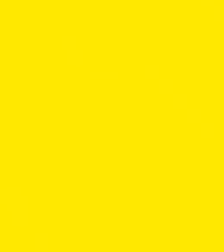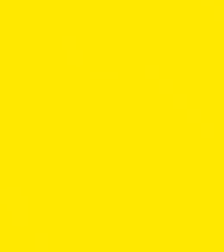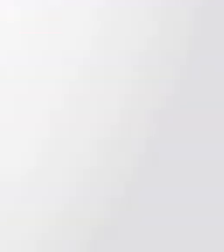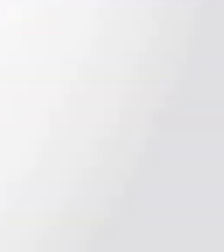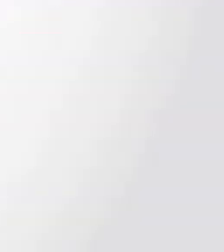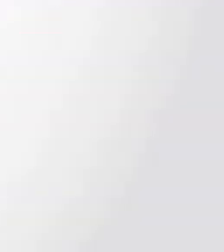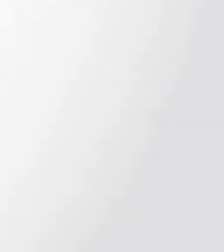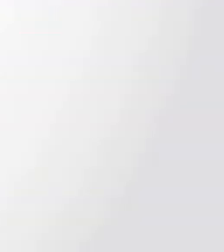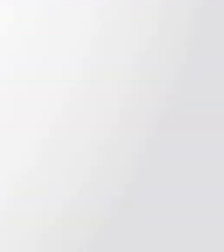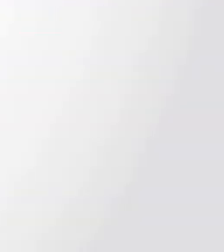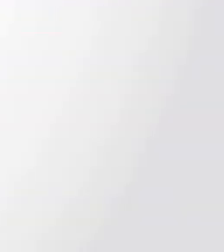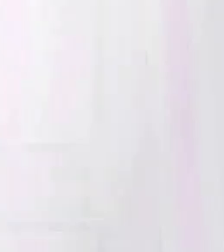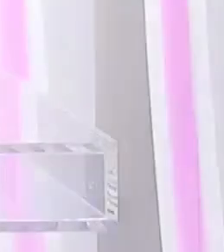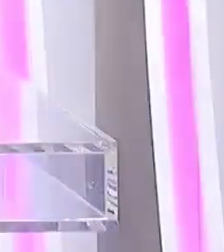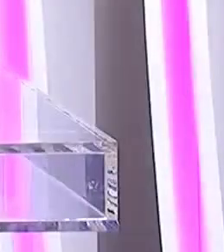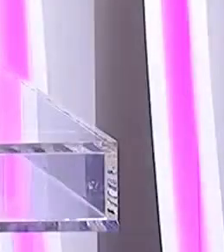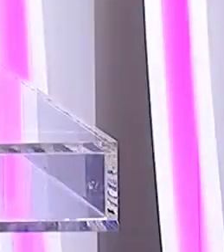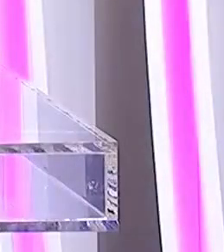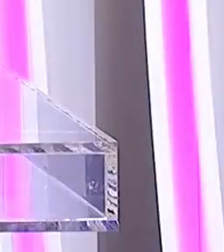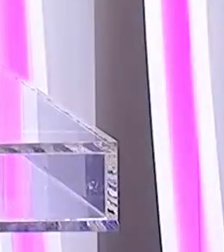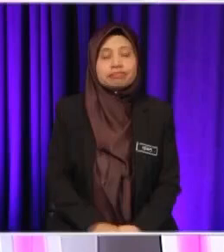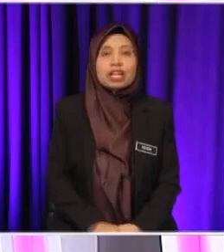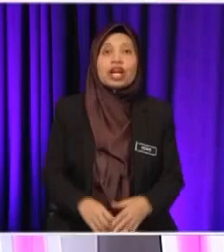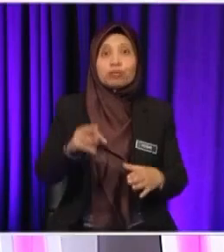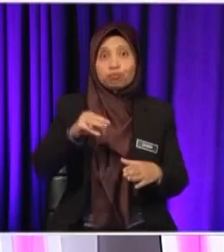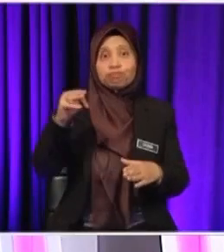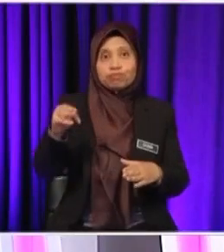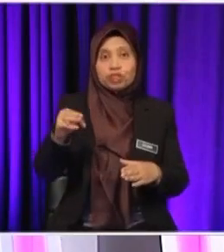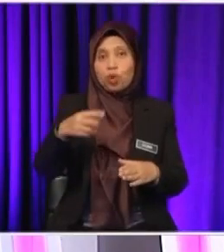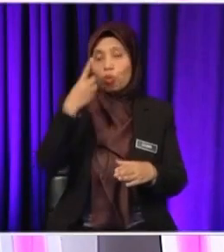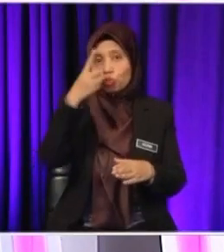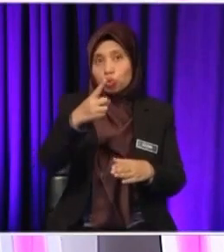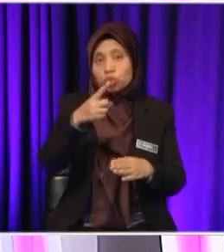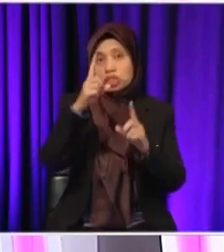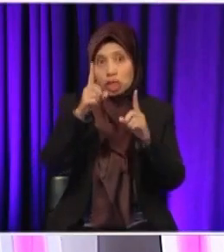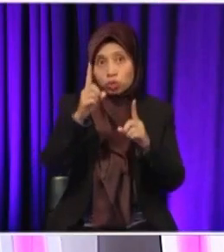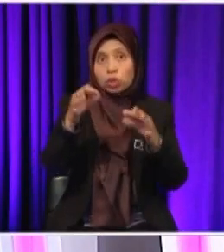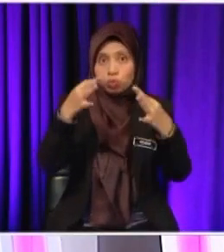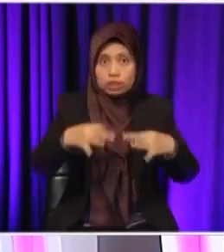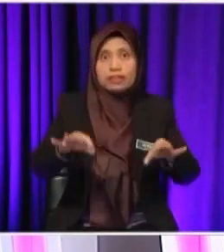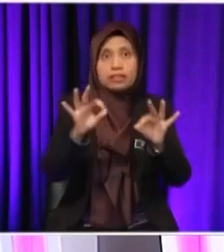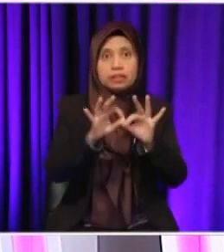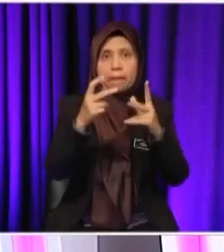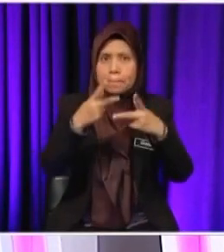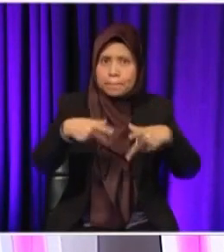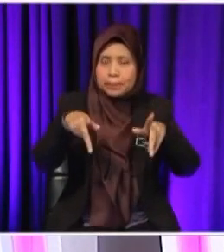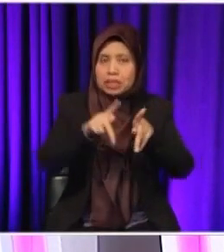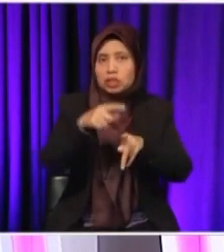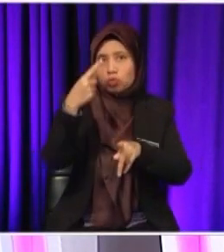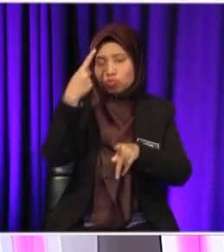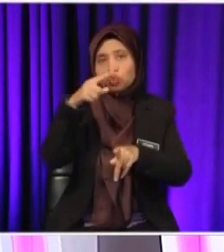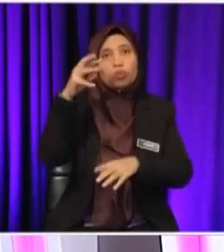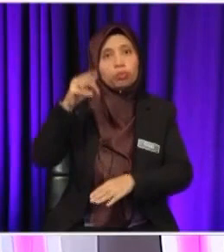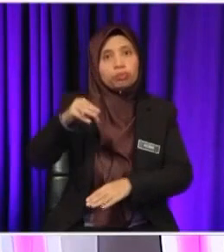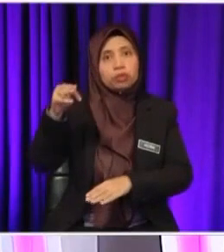Didik TV KPM. Baik murid-murid, untuk sesebuah cerpen adalah penting untuk murid-murid